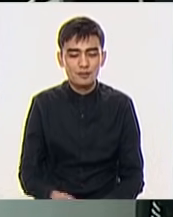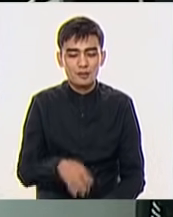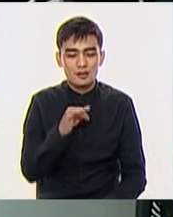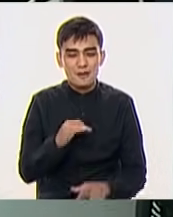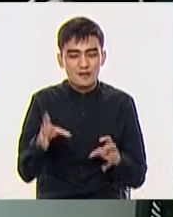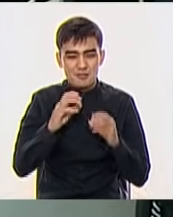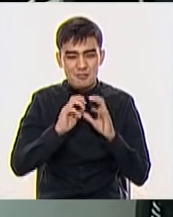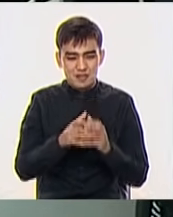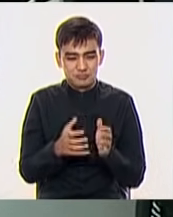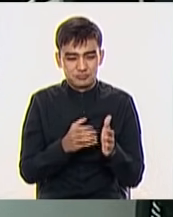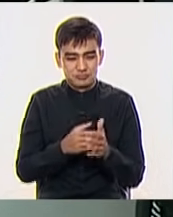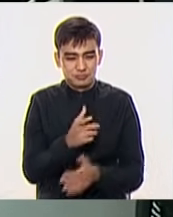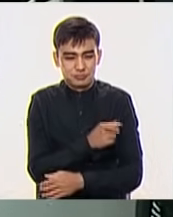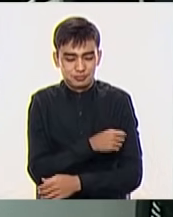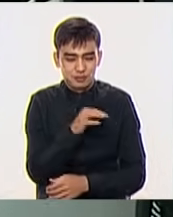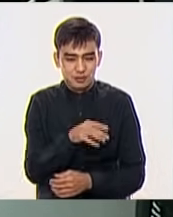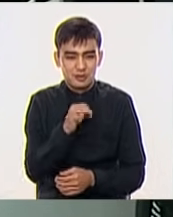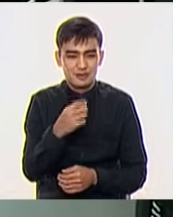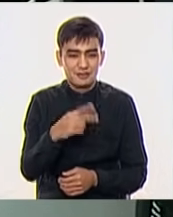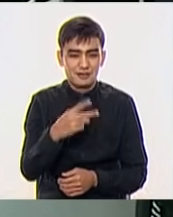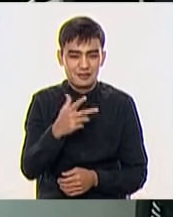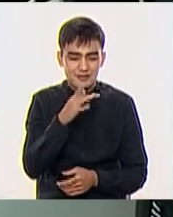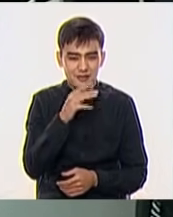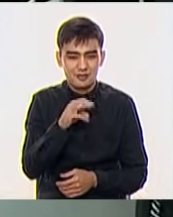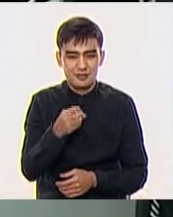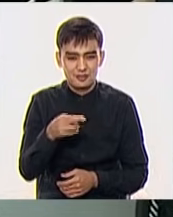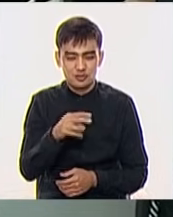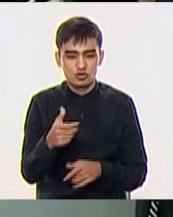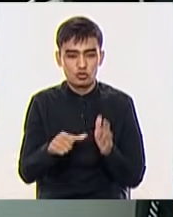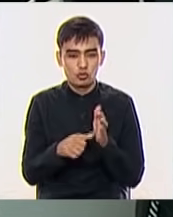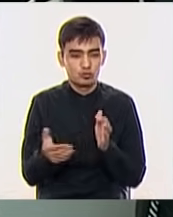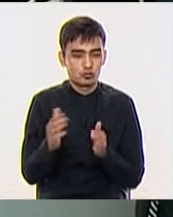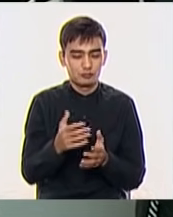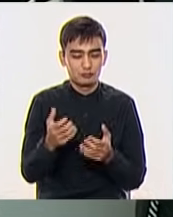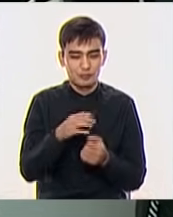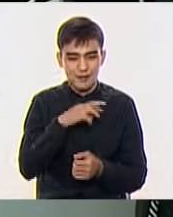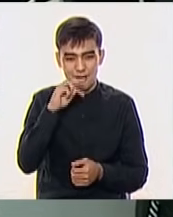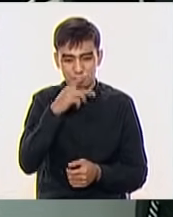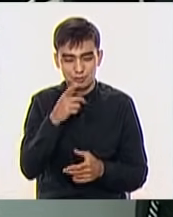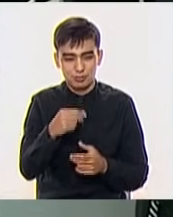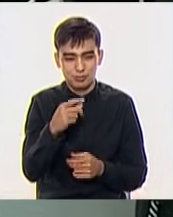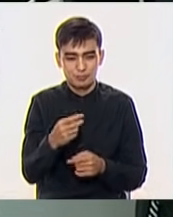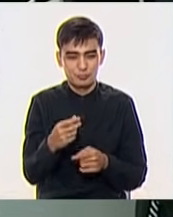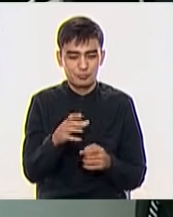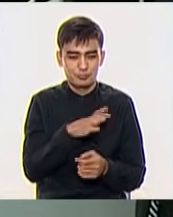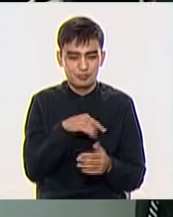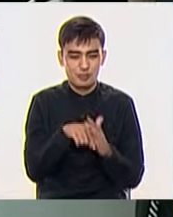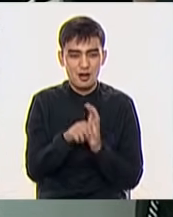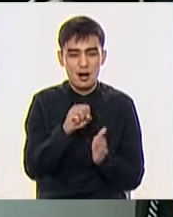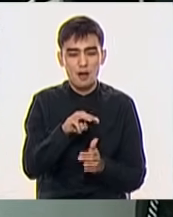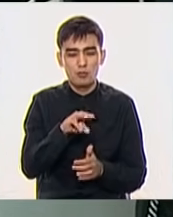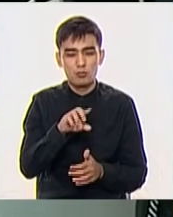мире дефицит вакцин, 23-летней итальянке достались сразу 6 доз. Медсестра по ошибке вколола пациентке содержимое